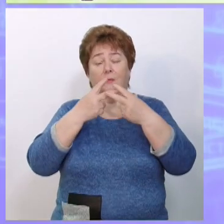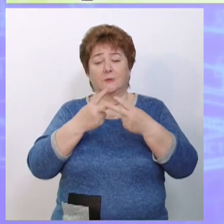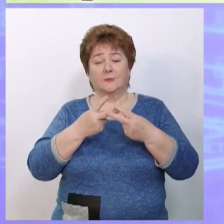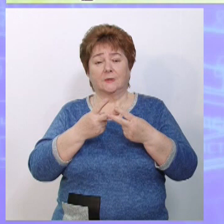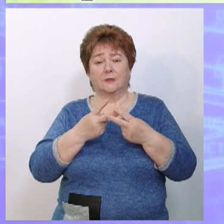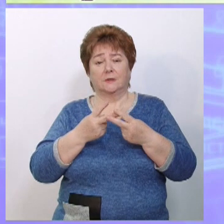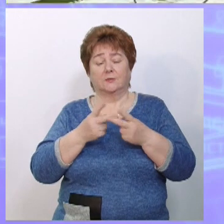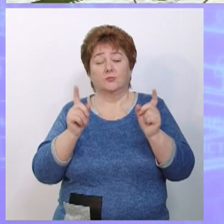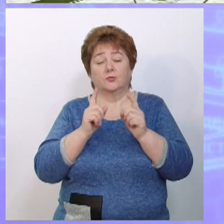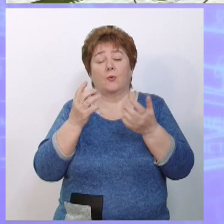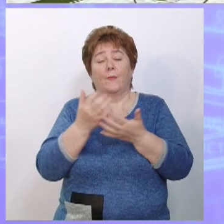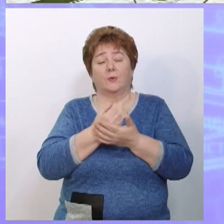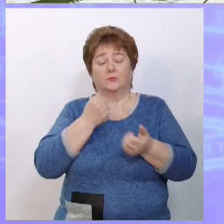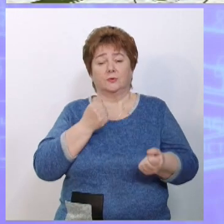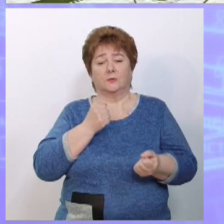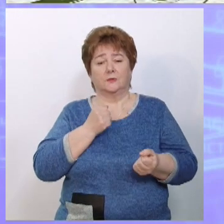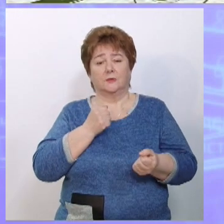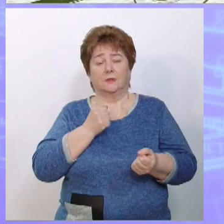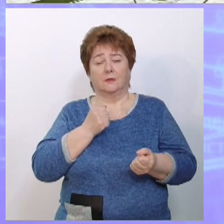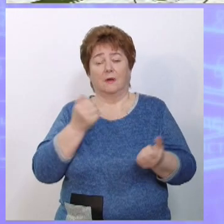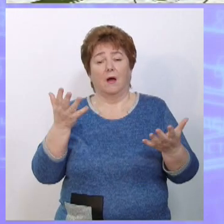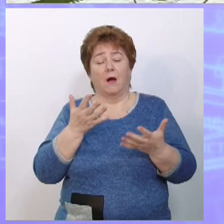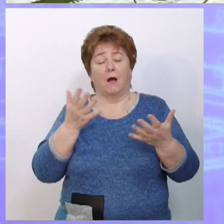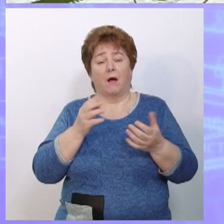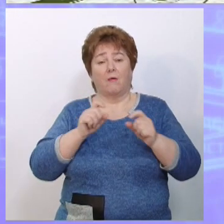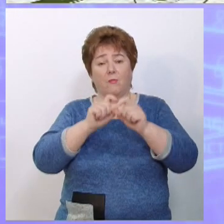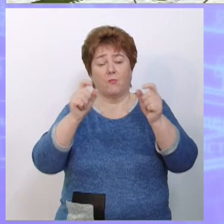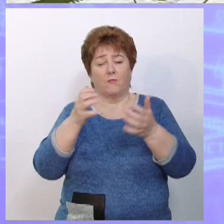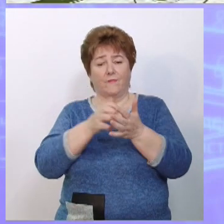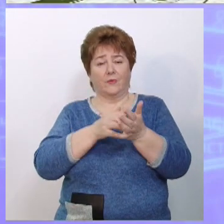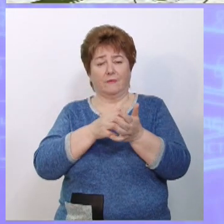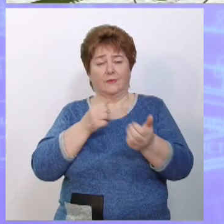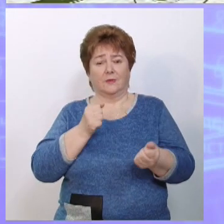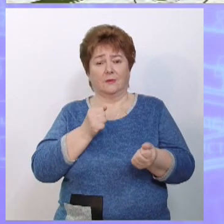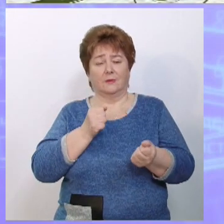Посмотрите, что получилось. Какой буквы не хватает?